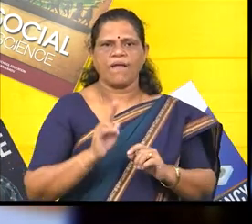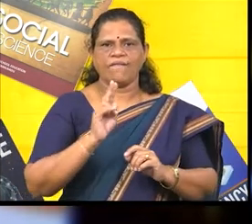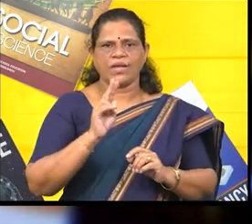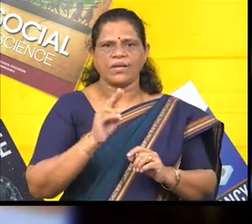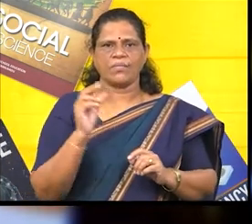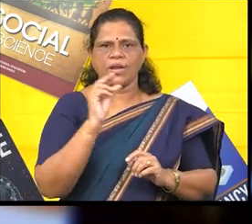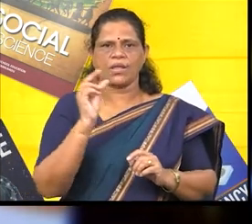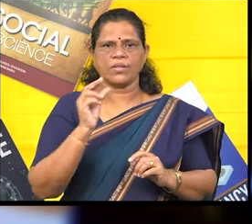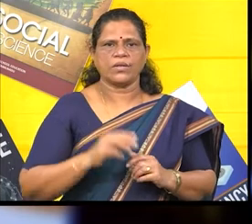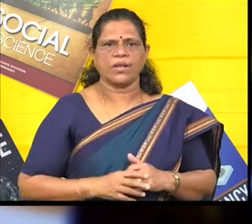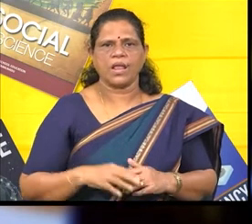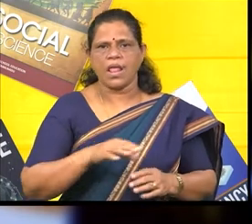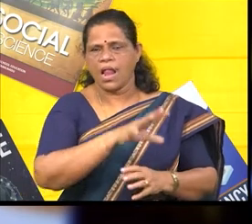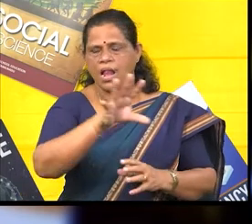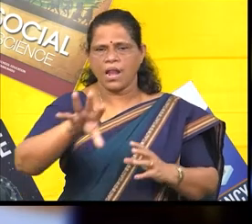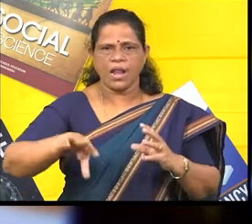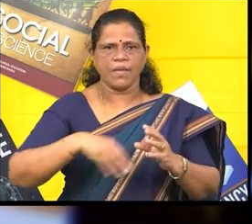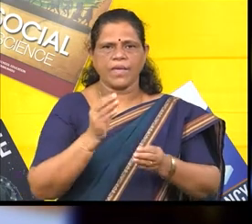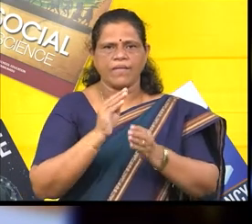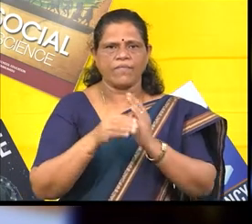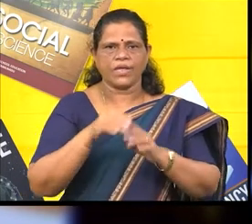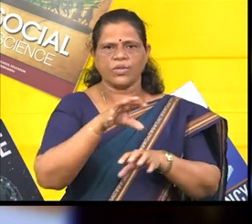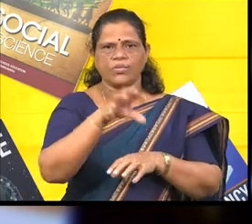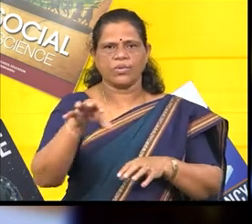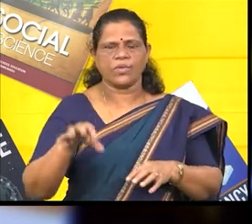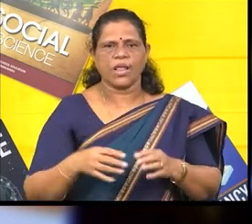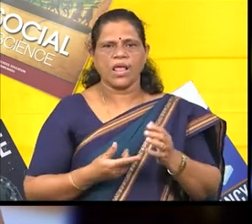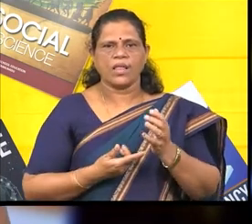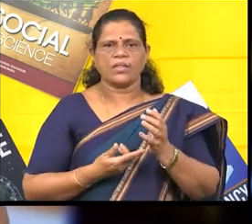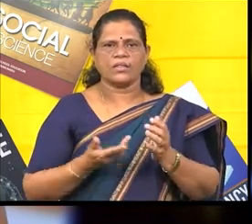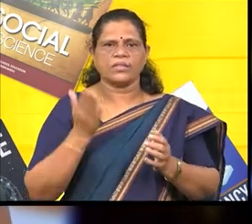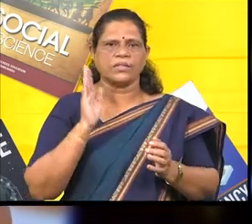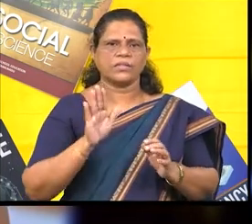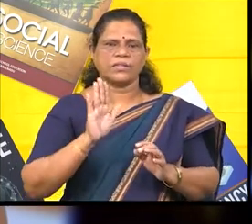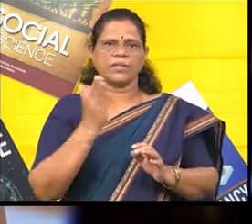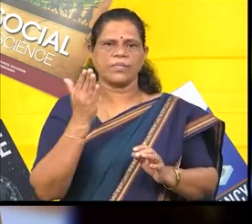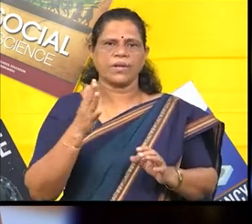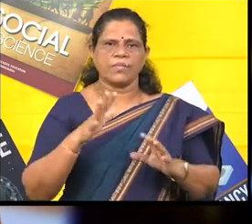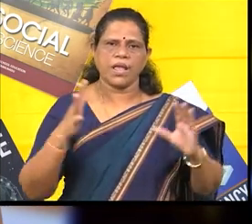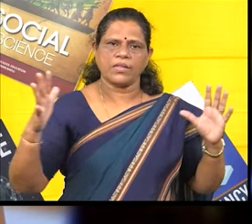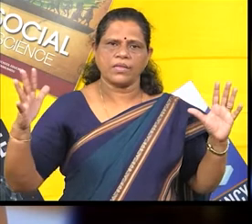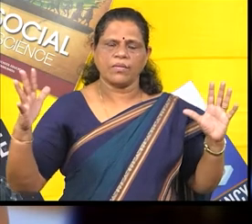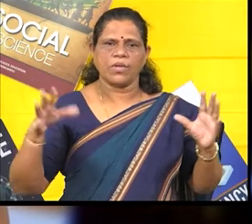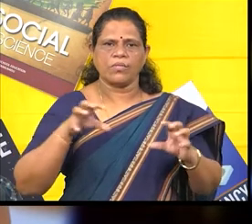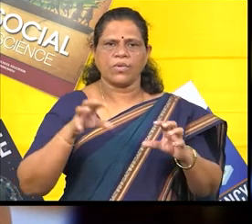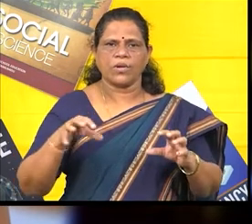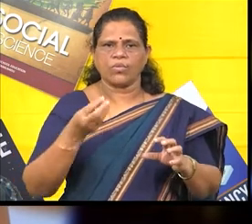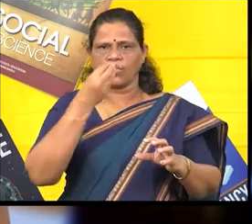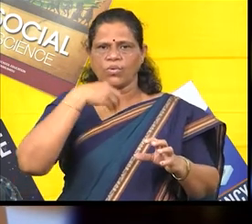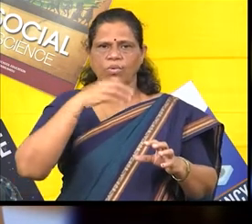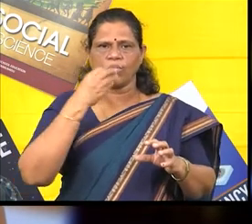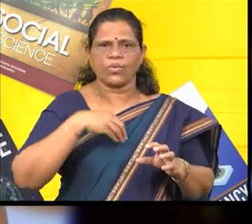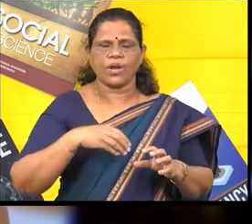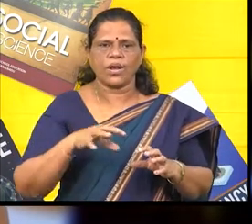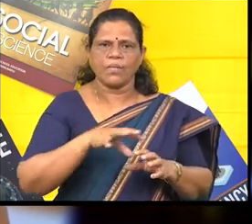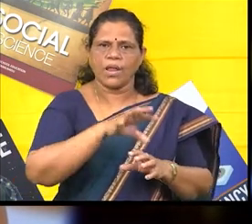இருக்கட்டும், வைட்டமின்கள், தாதுக்கள் எல்லாமே வேதிப்பொருட்களாக ஆனது தான். நம் சமையலர் இருக்கக்கூடிய அதிகப்படியான பொருட்கள் எல்லாமே வேதிப்பொருட்கள் தான். நாம்